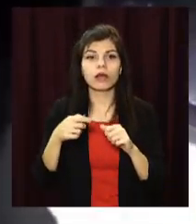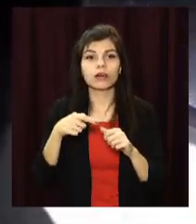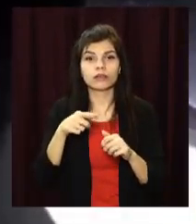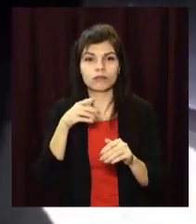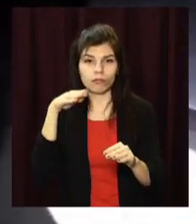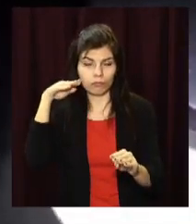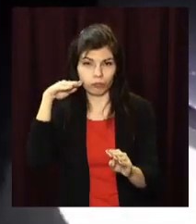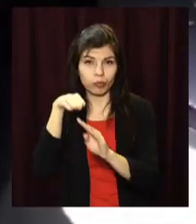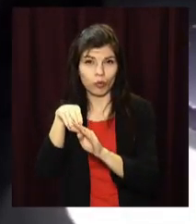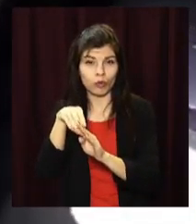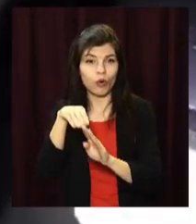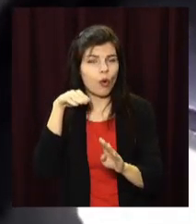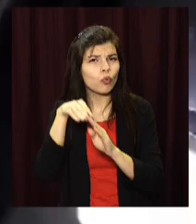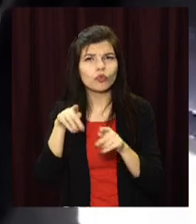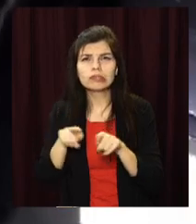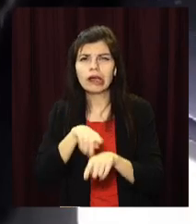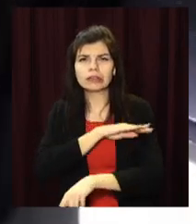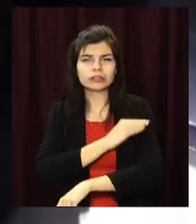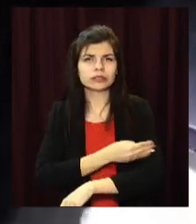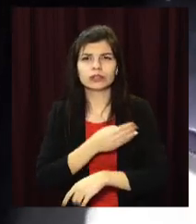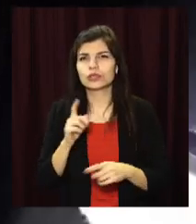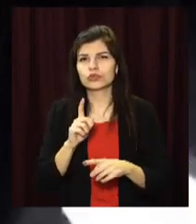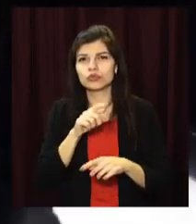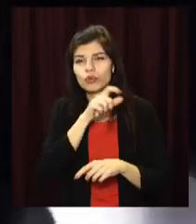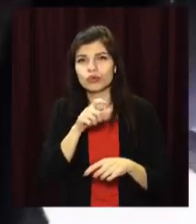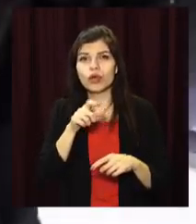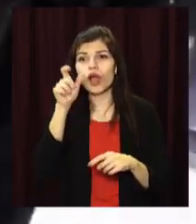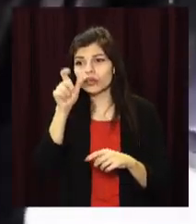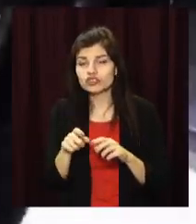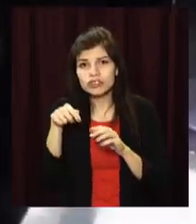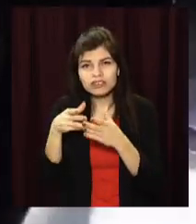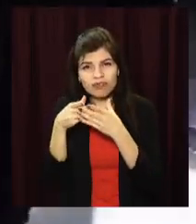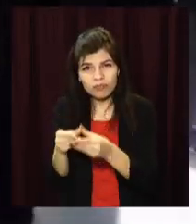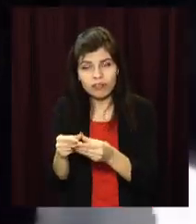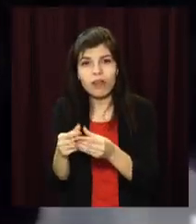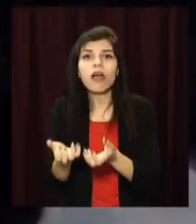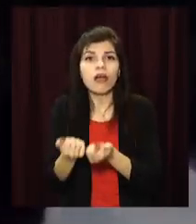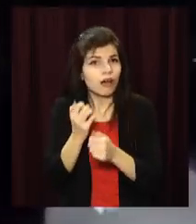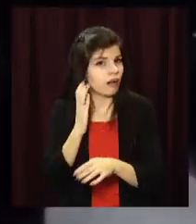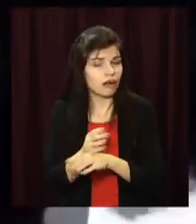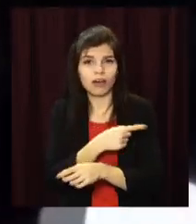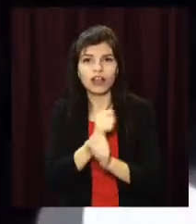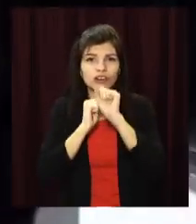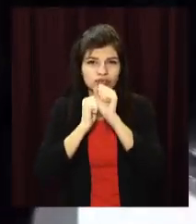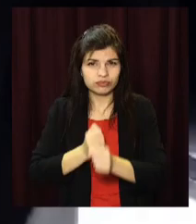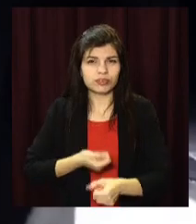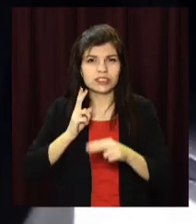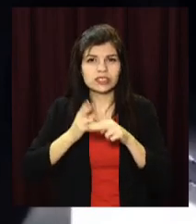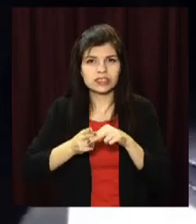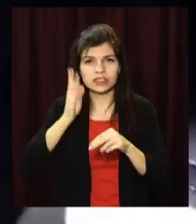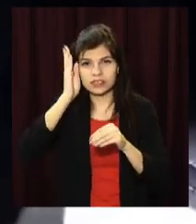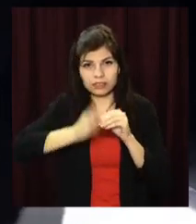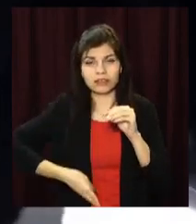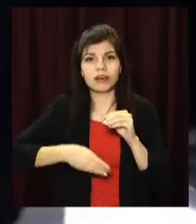узбіччі. Удар був такої сили, що рятувальникам довелося вирізати людей з понівеченої автівки. В автотроші 32-річний кермувальник отримав